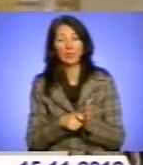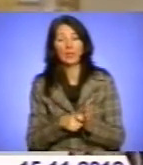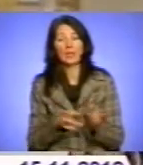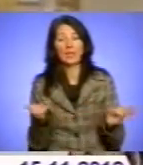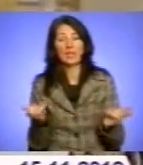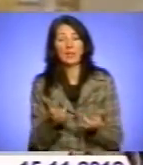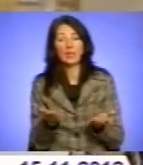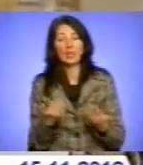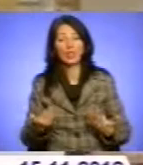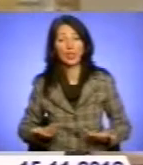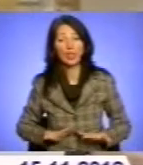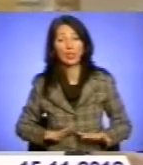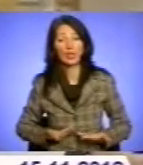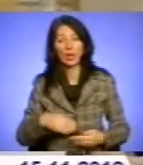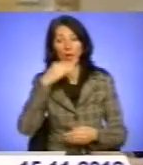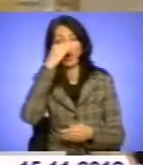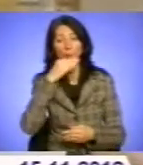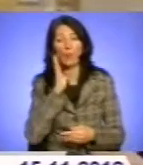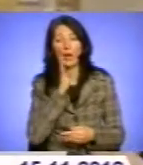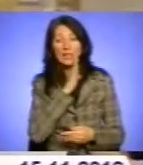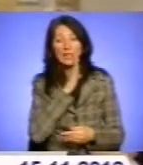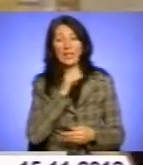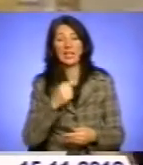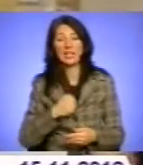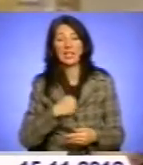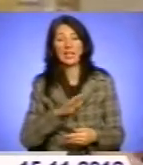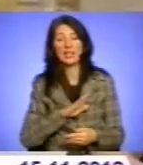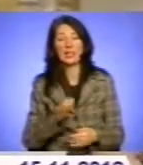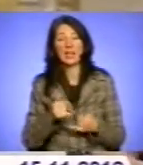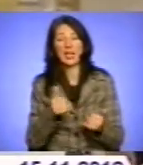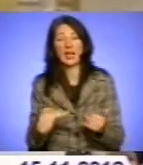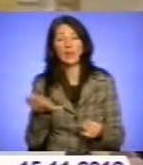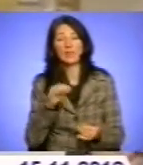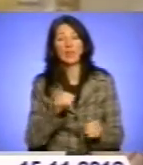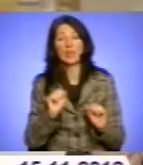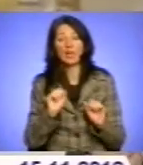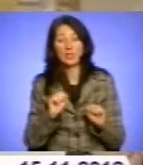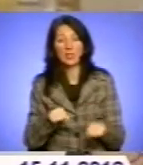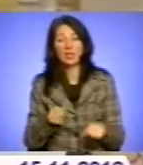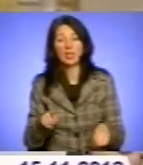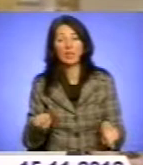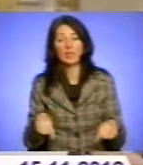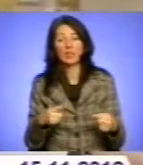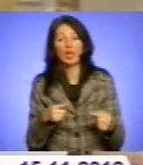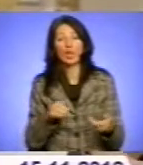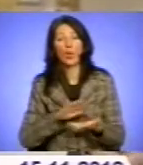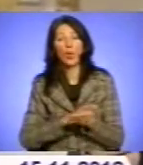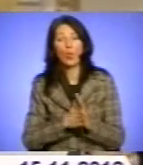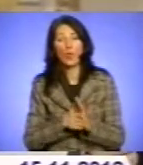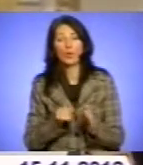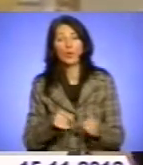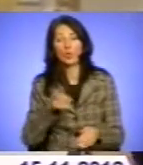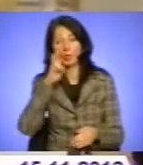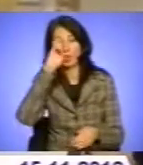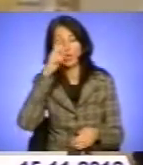Треба десь жити. Батьки, на жаль, не для всіх здатні створити умови. Тобто держава повинна